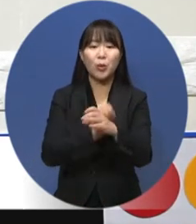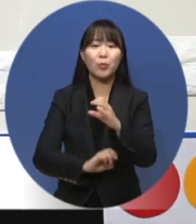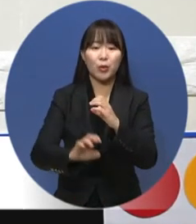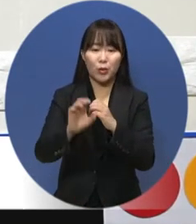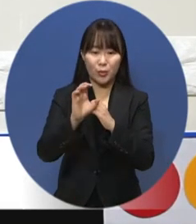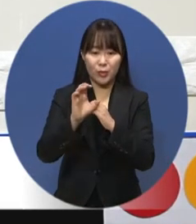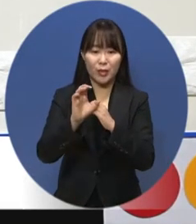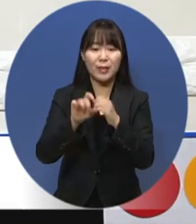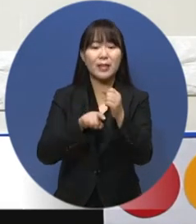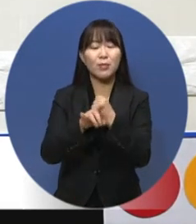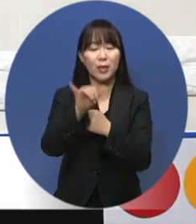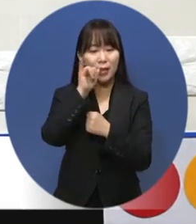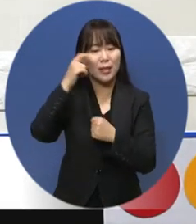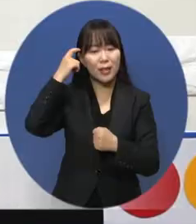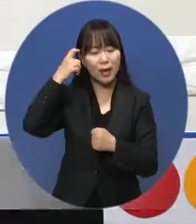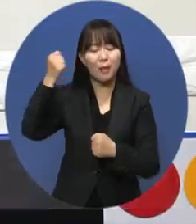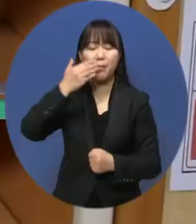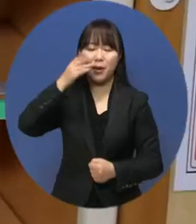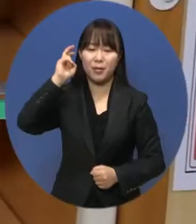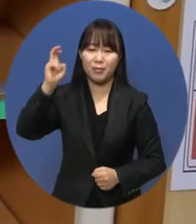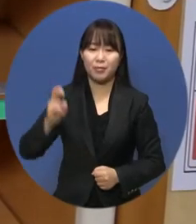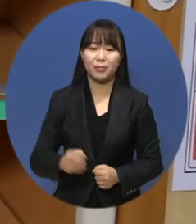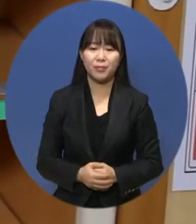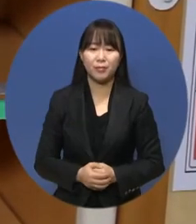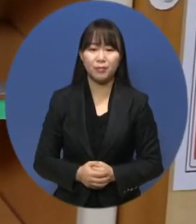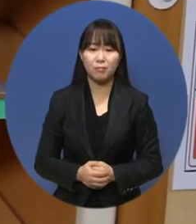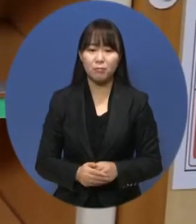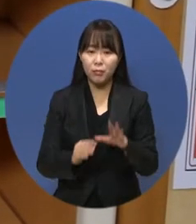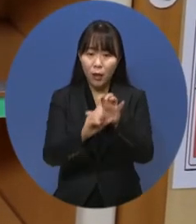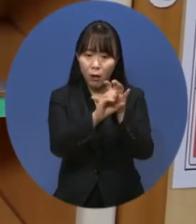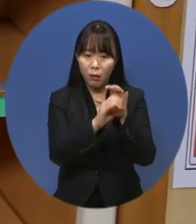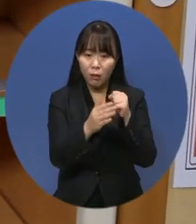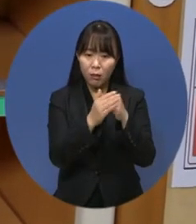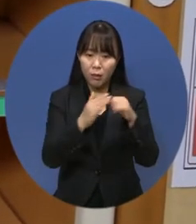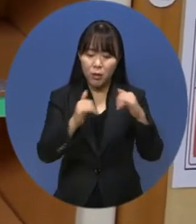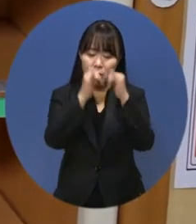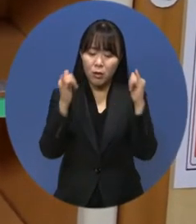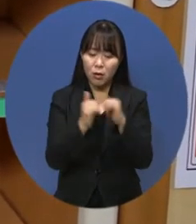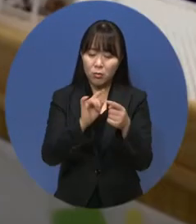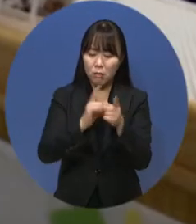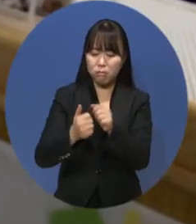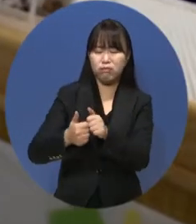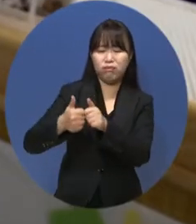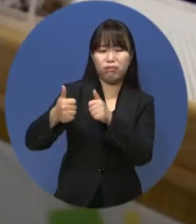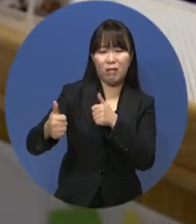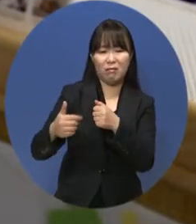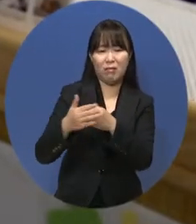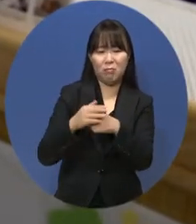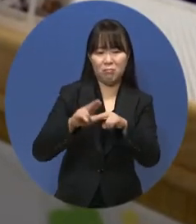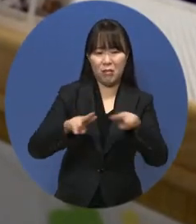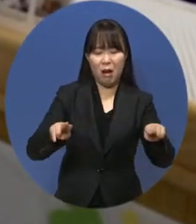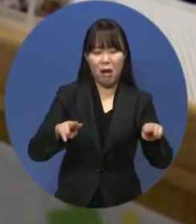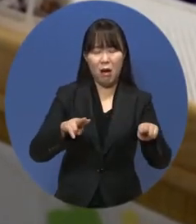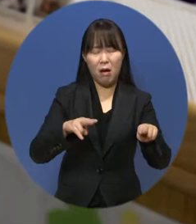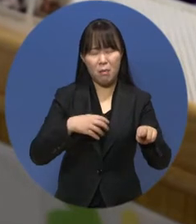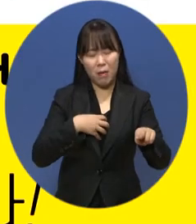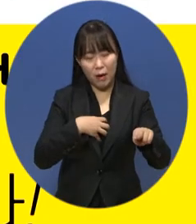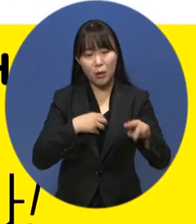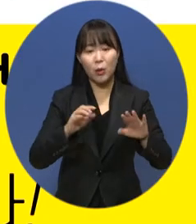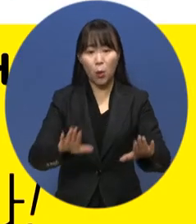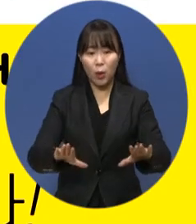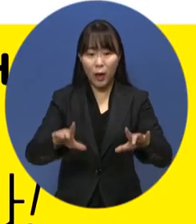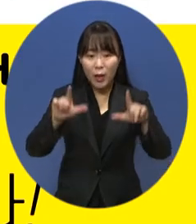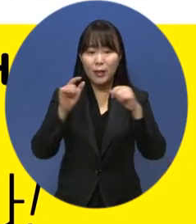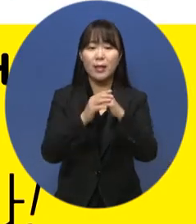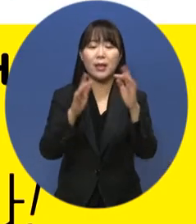어떻게 입게 생각을 도 많이 하는 것 그러나 1 고로 사회적 거리 두기 때문에 취소 될 뻔 했던 올해는